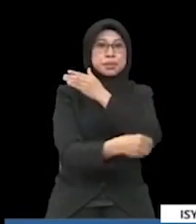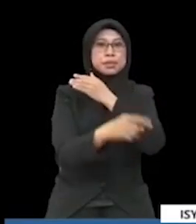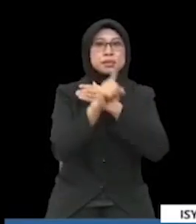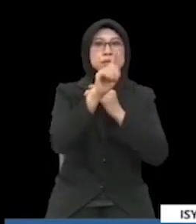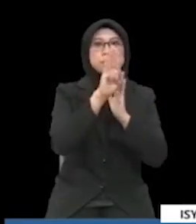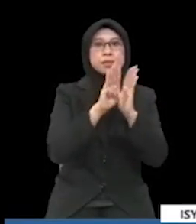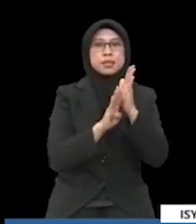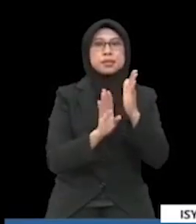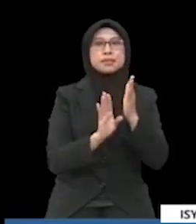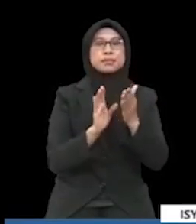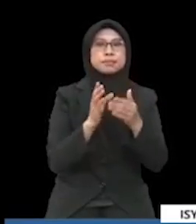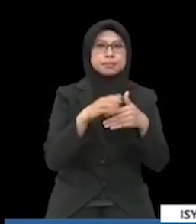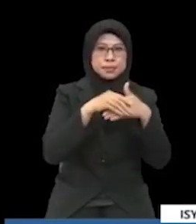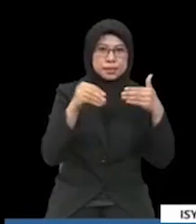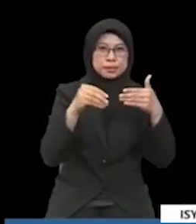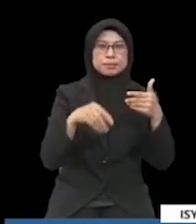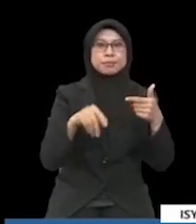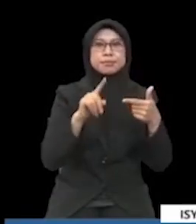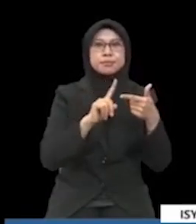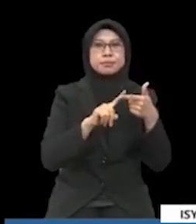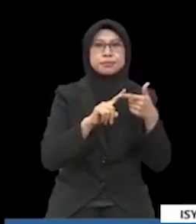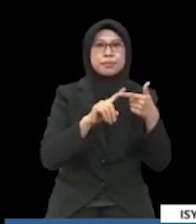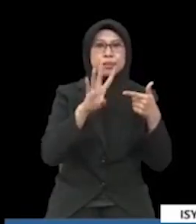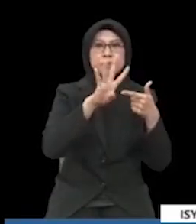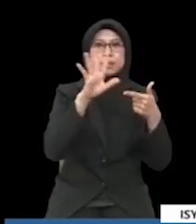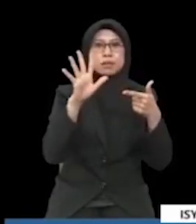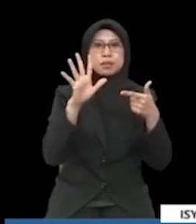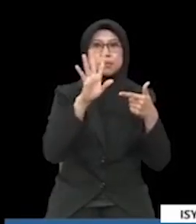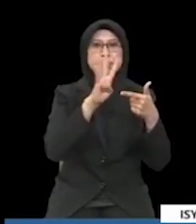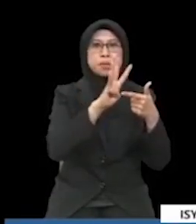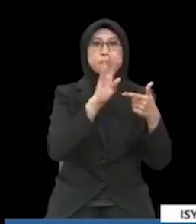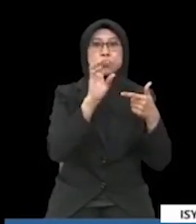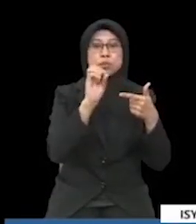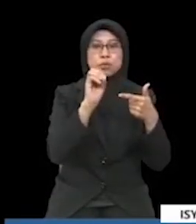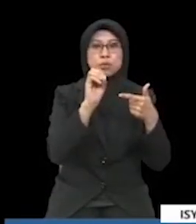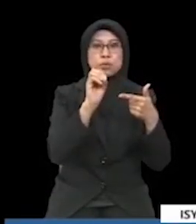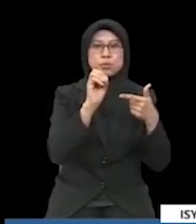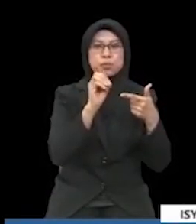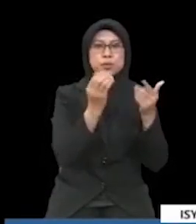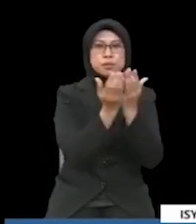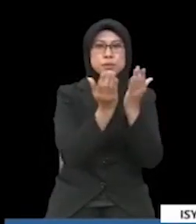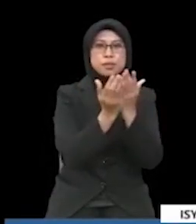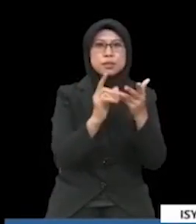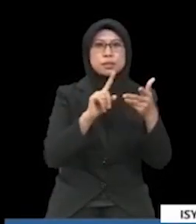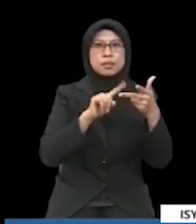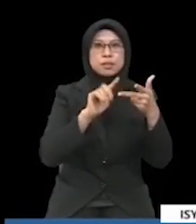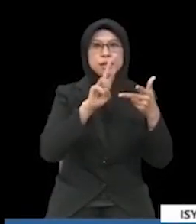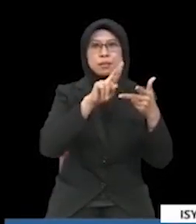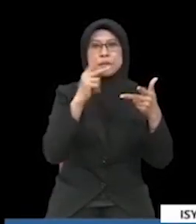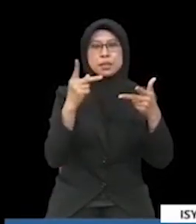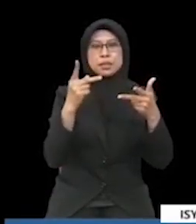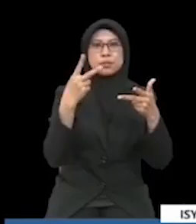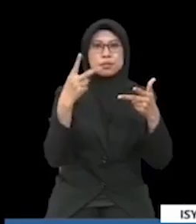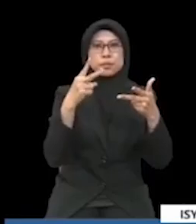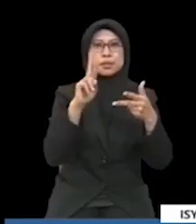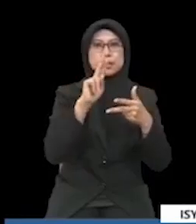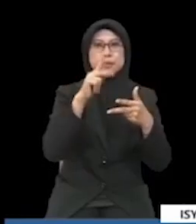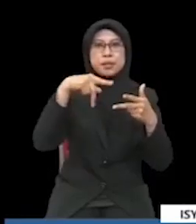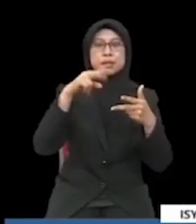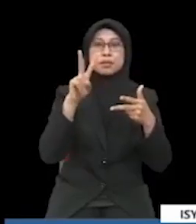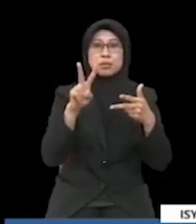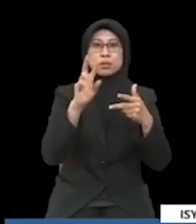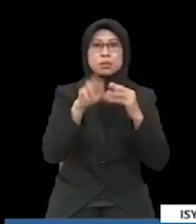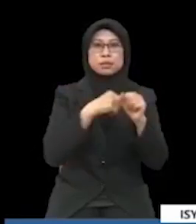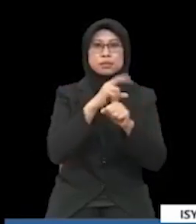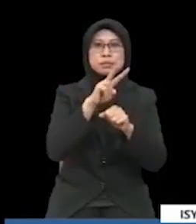div1 film Ringgit 45 BOS sekolah merekalah dalam areke ke-12 arti